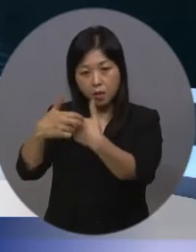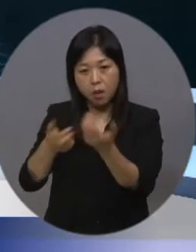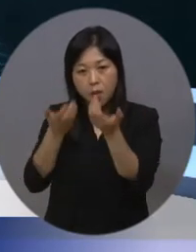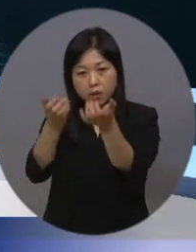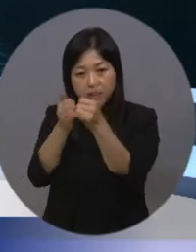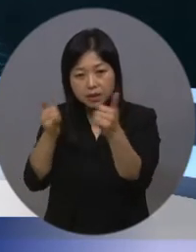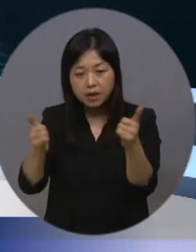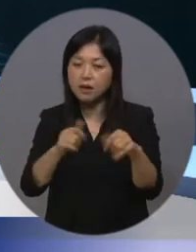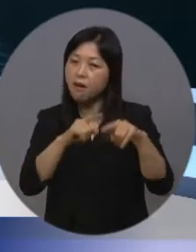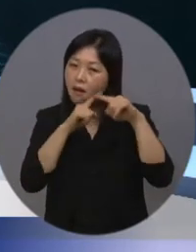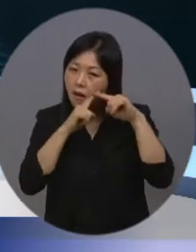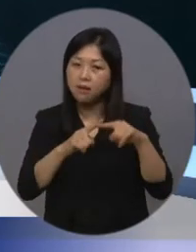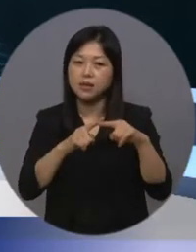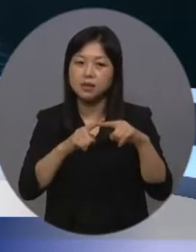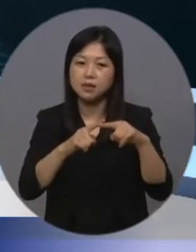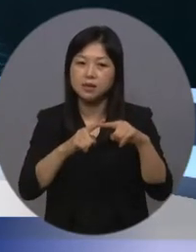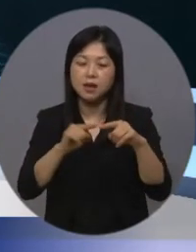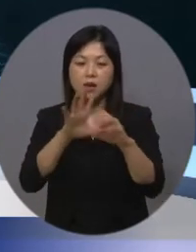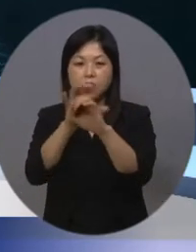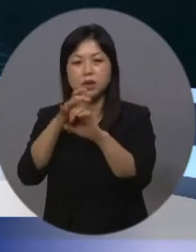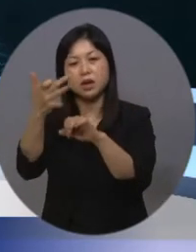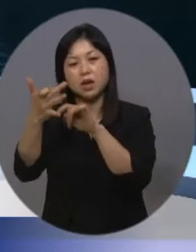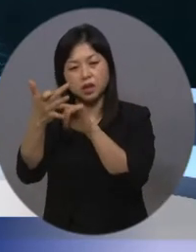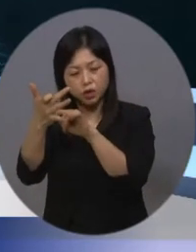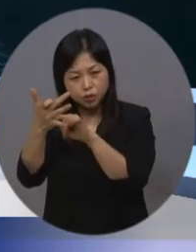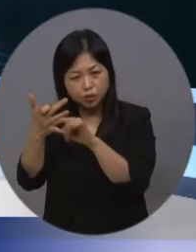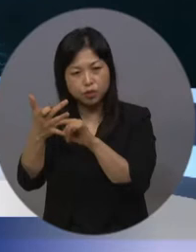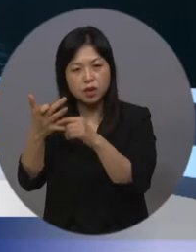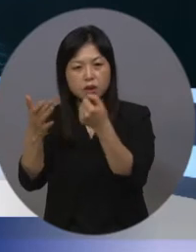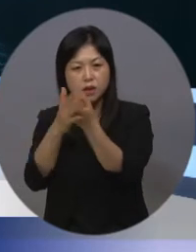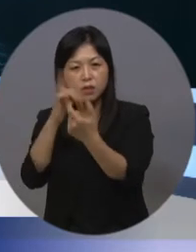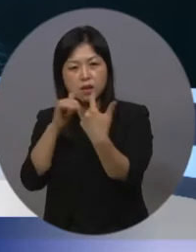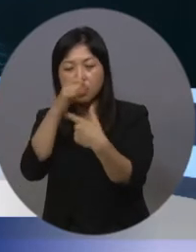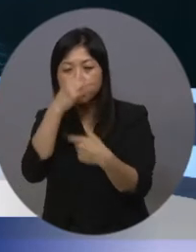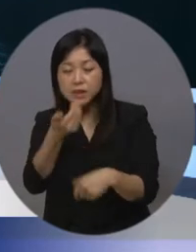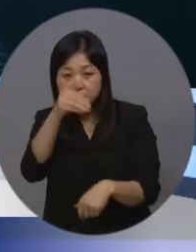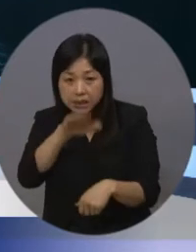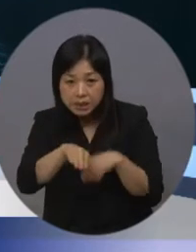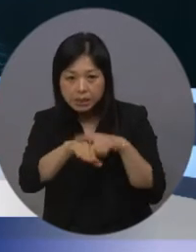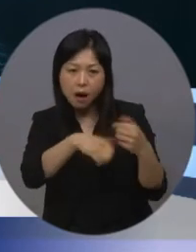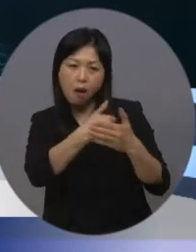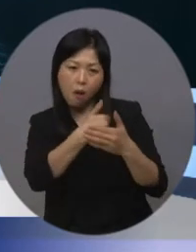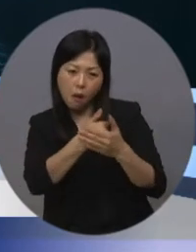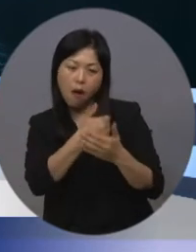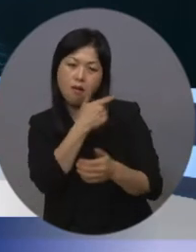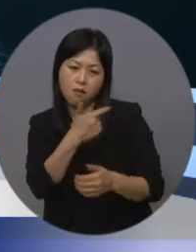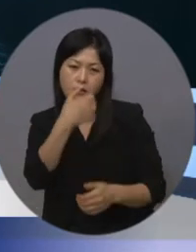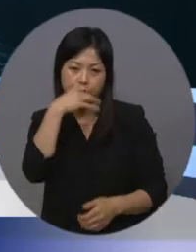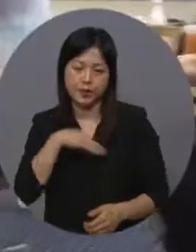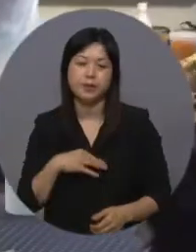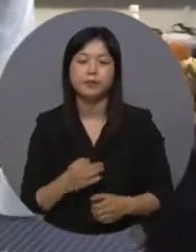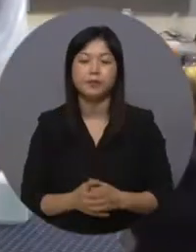헌신이 코로나19로 더욱 힘든 요즘 큰 힘이 되고 있습니다. 보도에 이윤희 기자입니다.